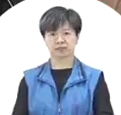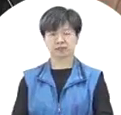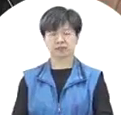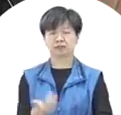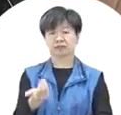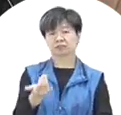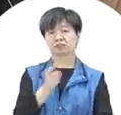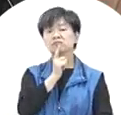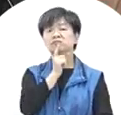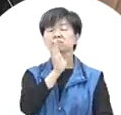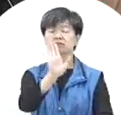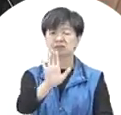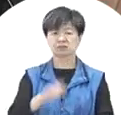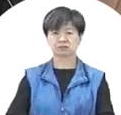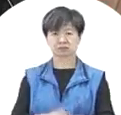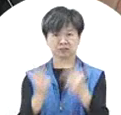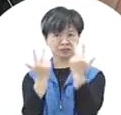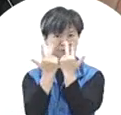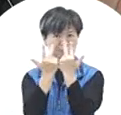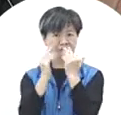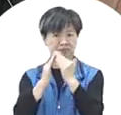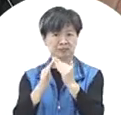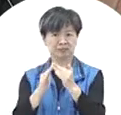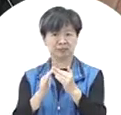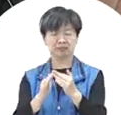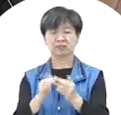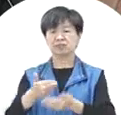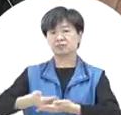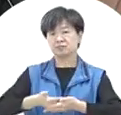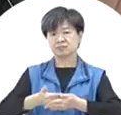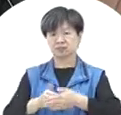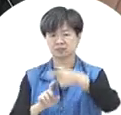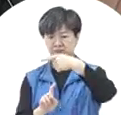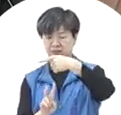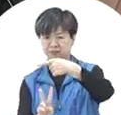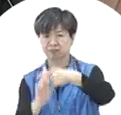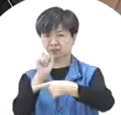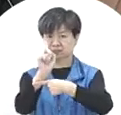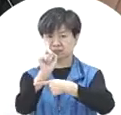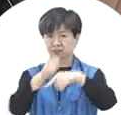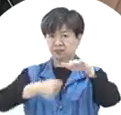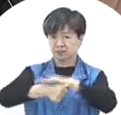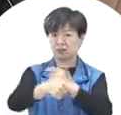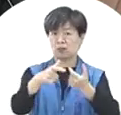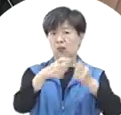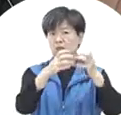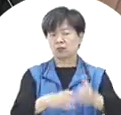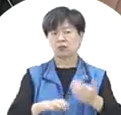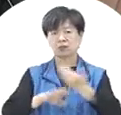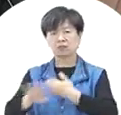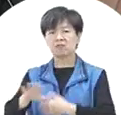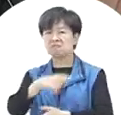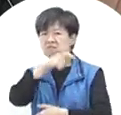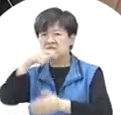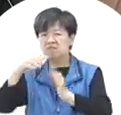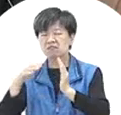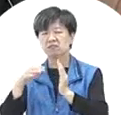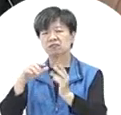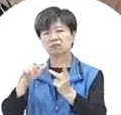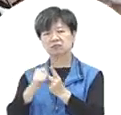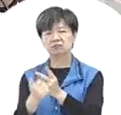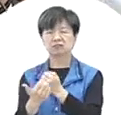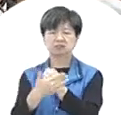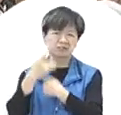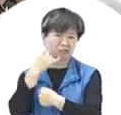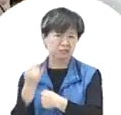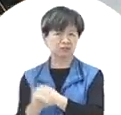讲了，齁，全新北市每12个宝宝只有一个人可以进公托，就算是其他的私托啊、保姆啊或者是幼儿园啊，